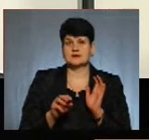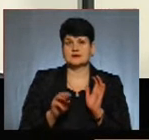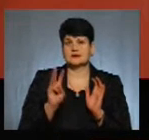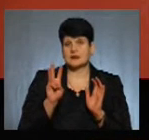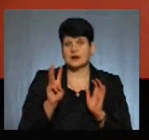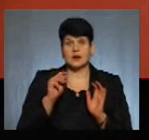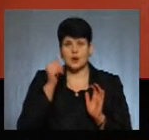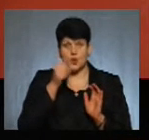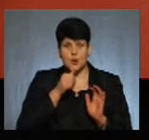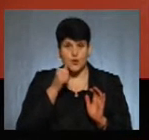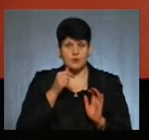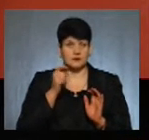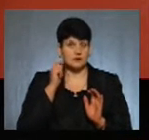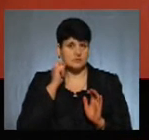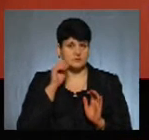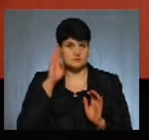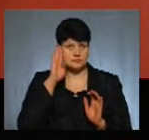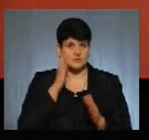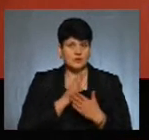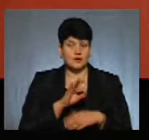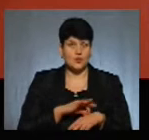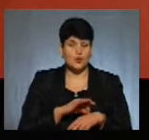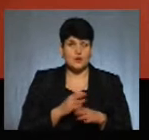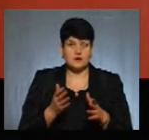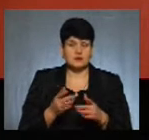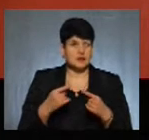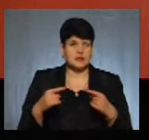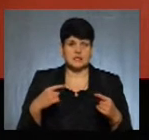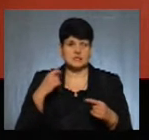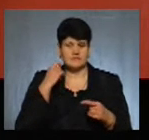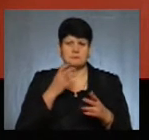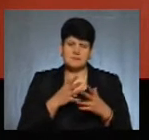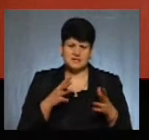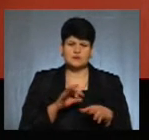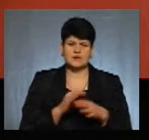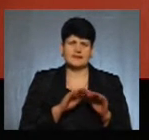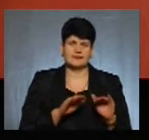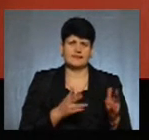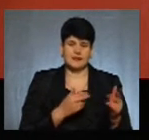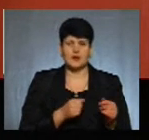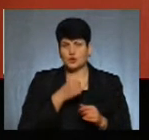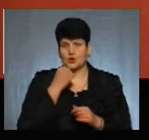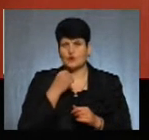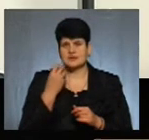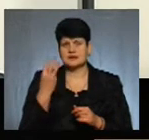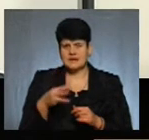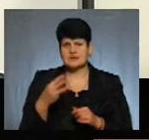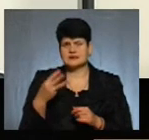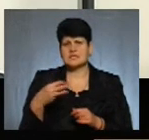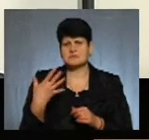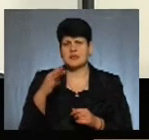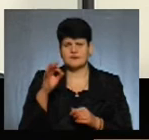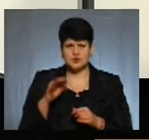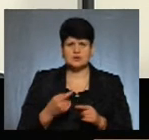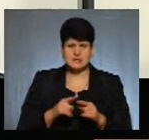хворий. Тобто різного вікова категорія. Найбільше, звичайно, хворіє дітей, але й дорослих